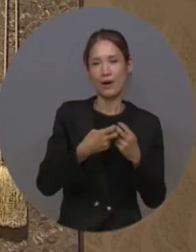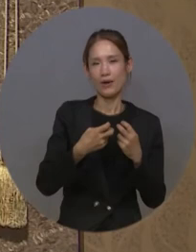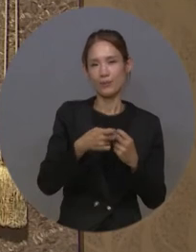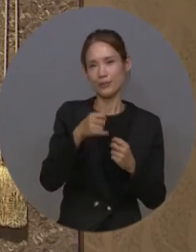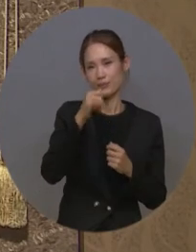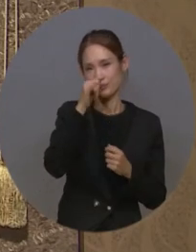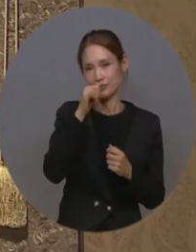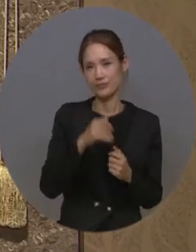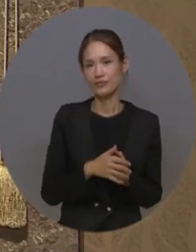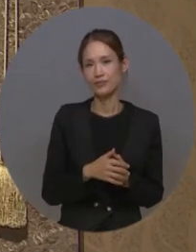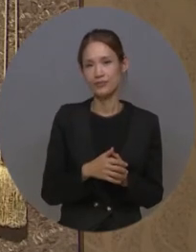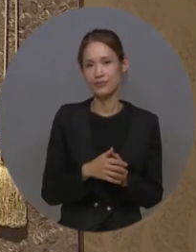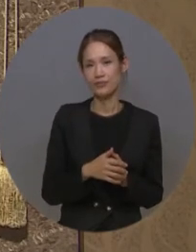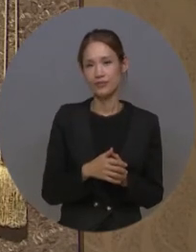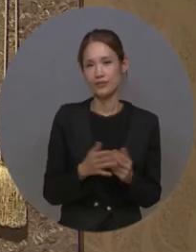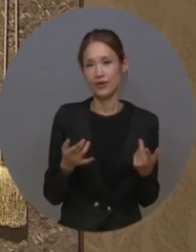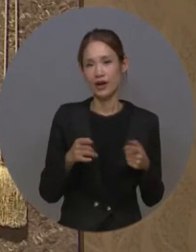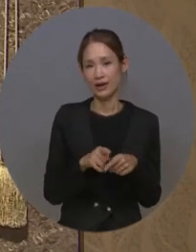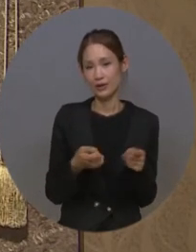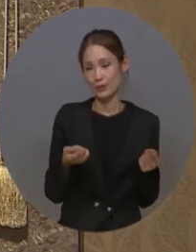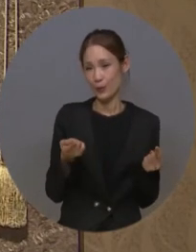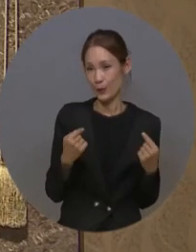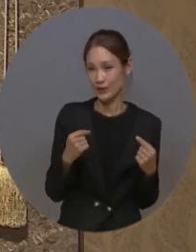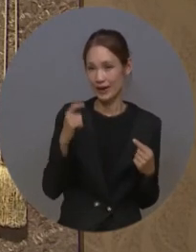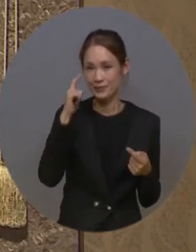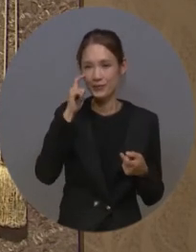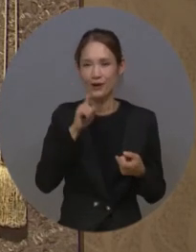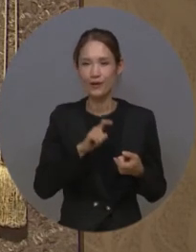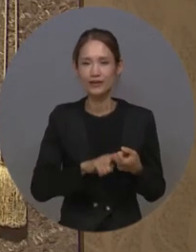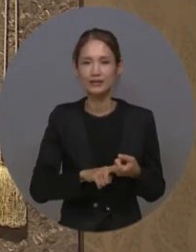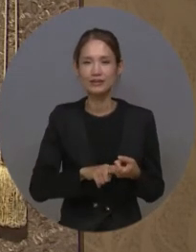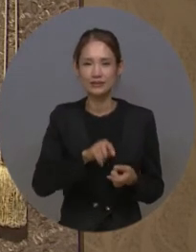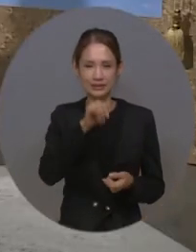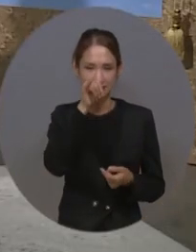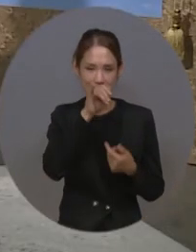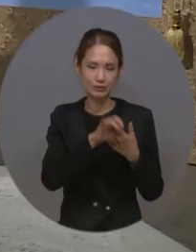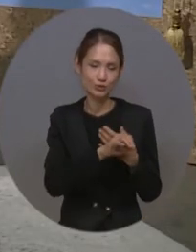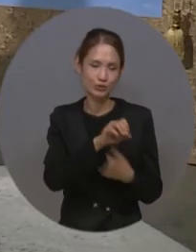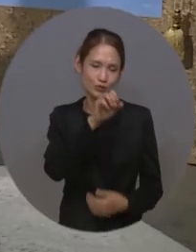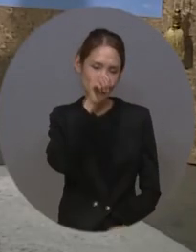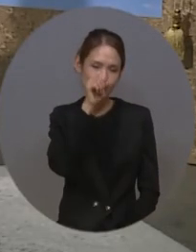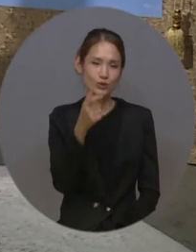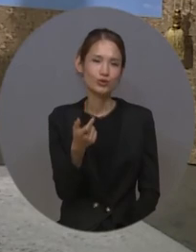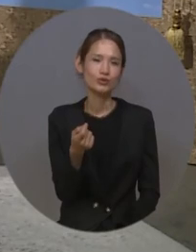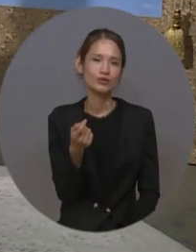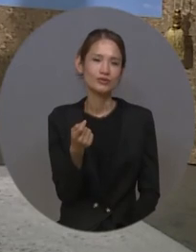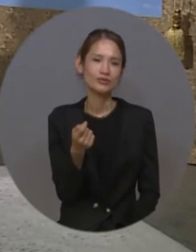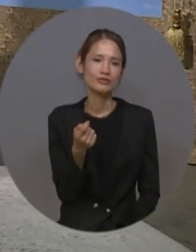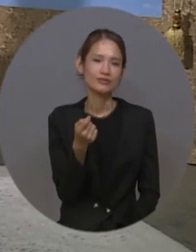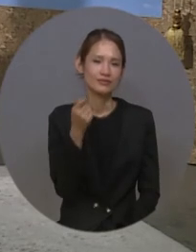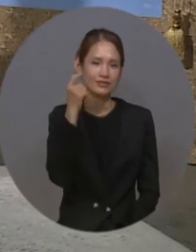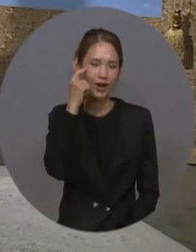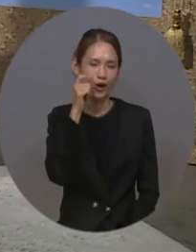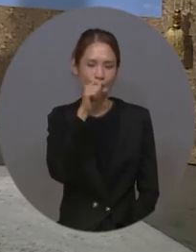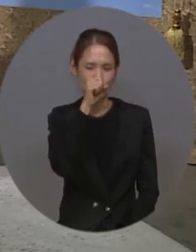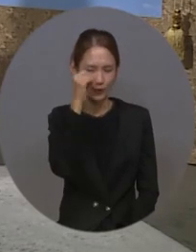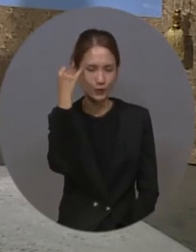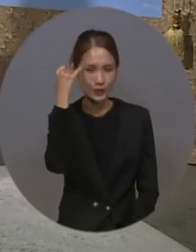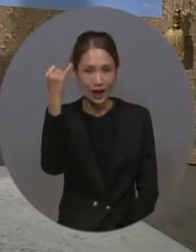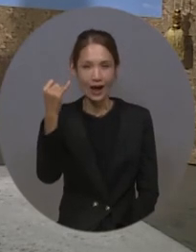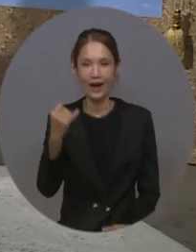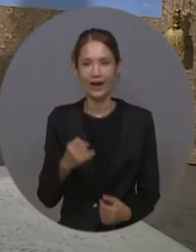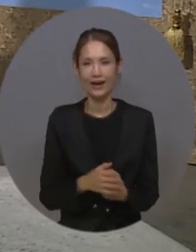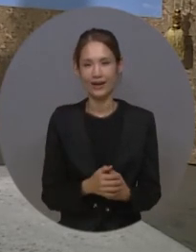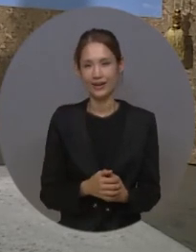예. 거기에 동참하실 분도 관심 있으면 또 너무 해봐도 좋을 것 같습니다. 네, 생각이신 것 같은데요. 네. 또 오늘